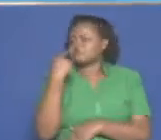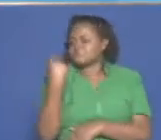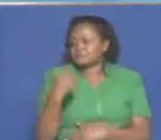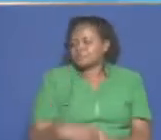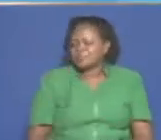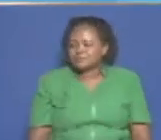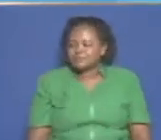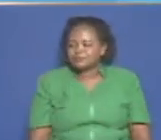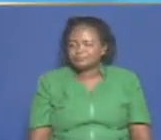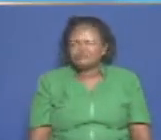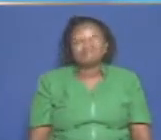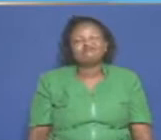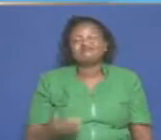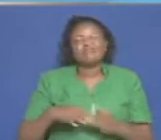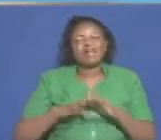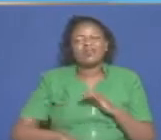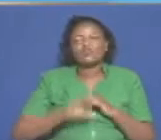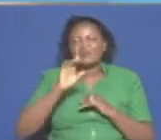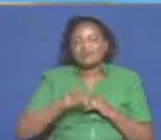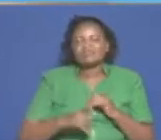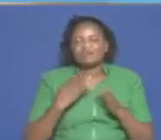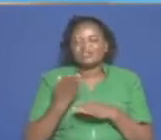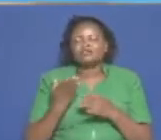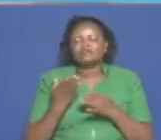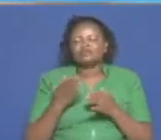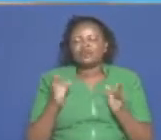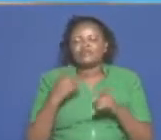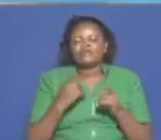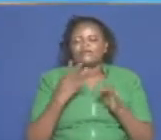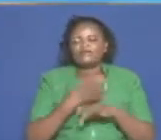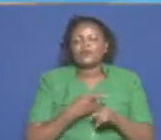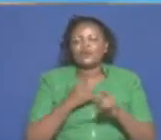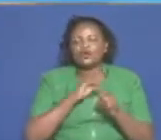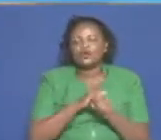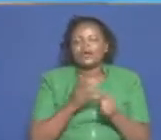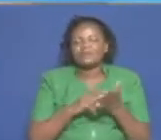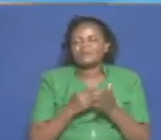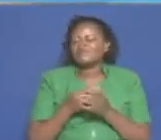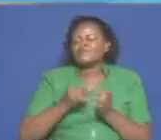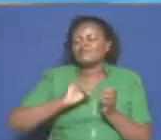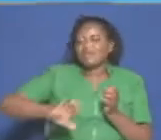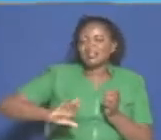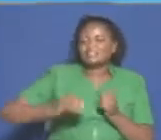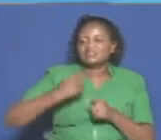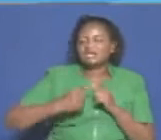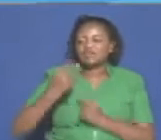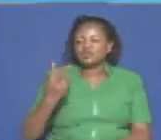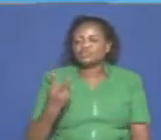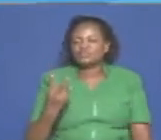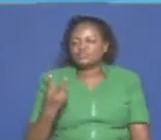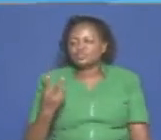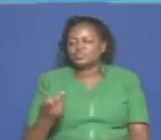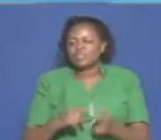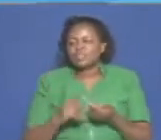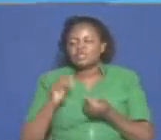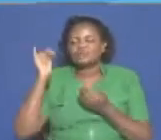hata hatujakaa mwezi mmoja kabla tufungue. Kwa hivyo tunapata kwamba sasa tuko na chini ya miaka miwili kabla uchaguzi mkuu. Natumai